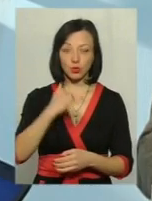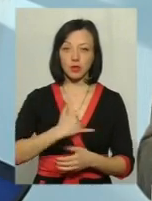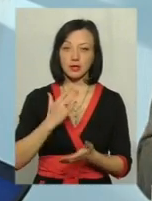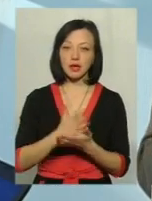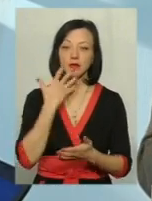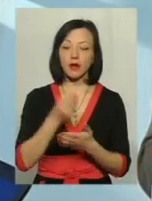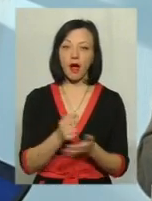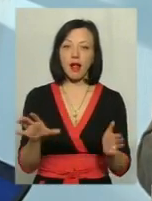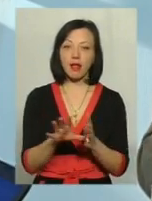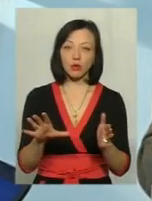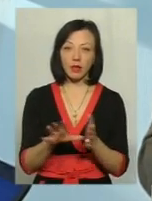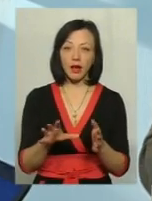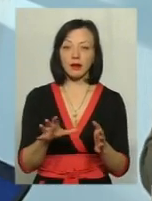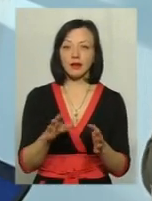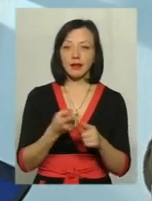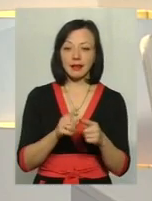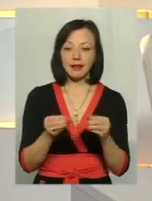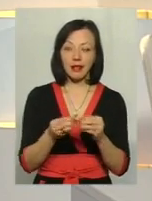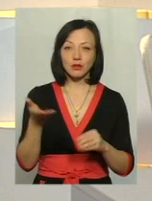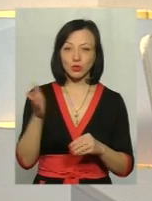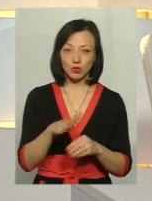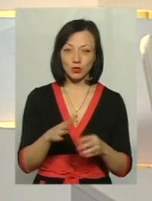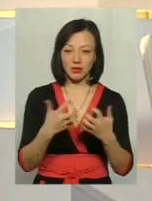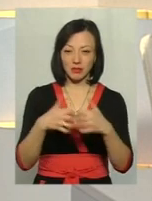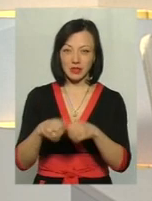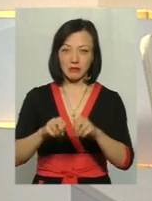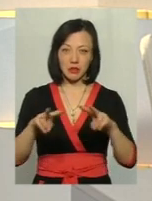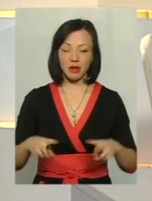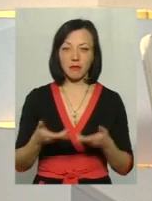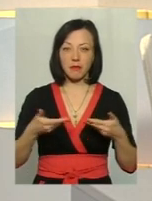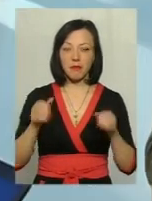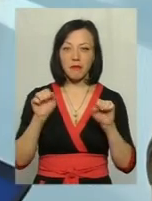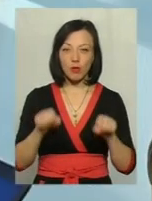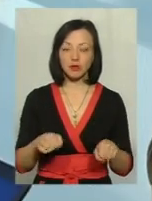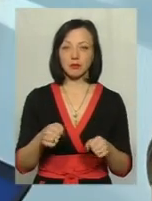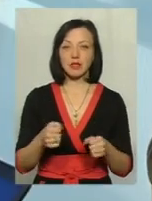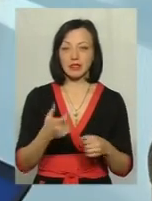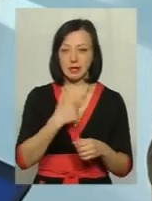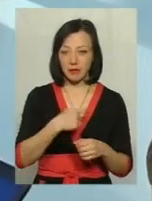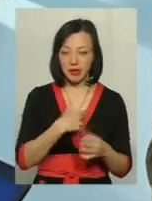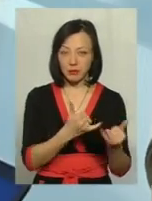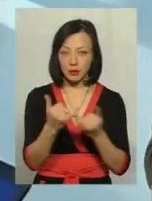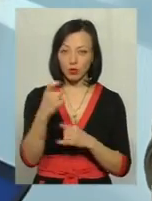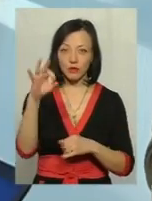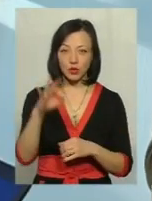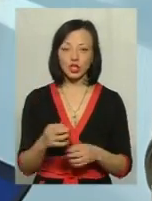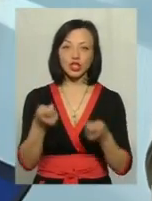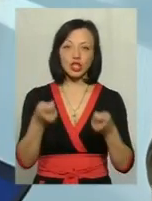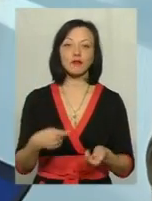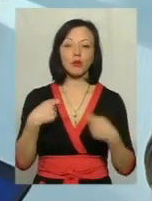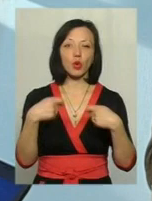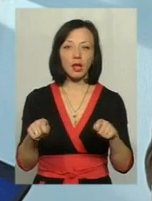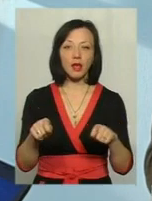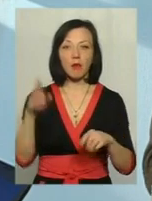своя електроенергія, 10 когенераційних установок, ми маємо можливість забезпечити себе і 100%, навіть ще трошки дешевше